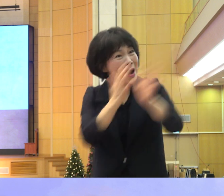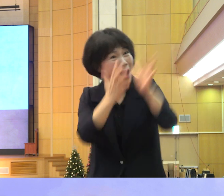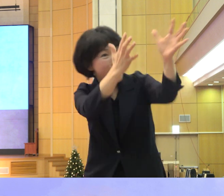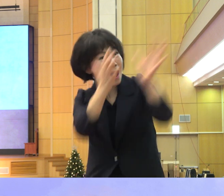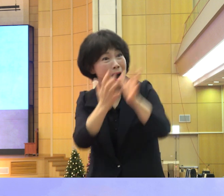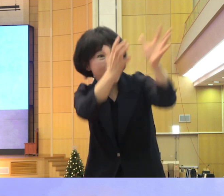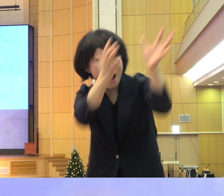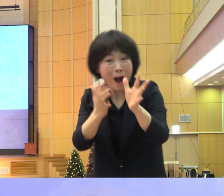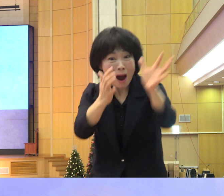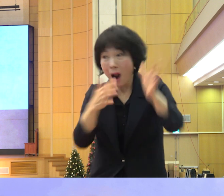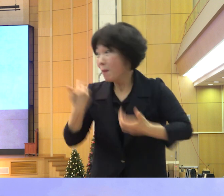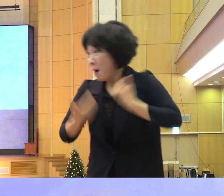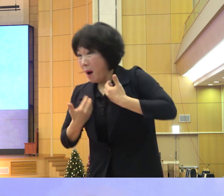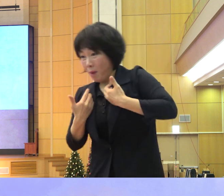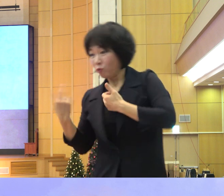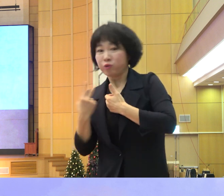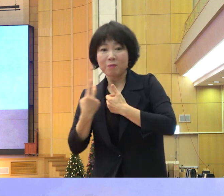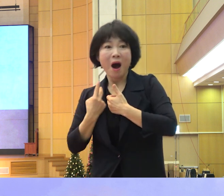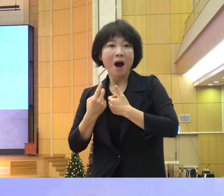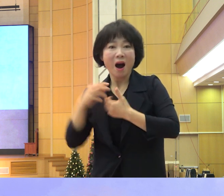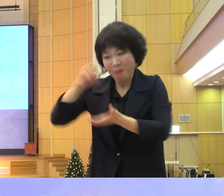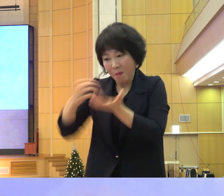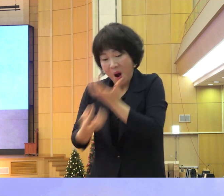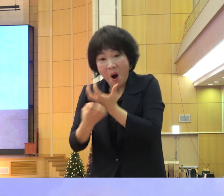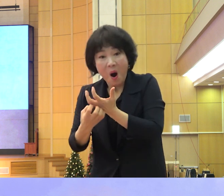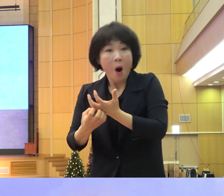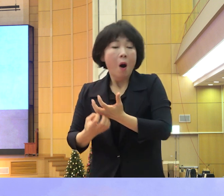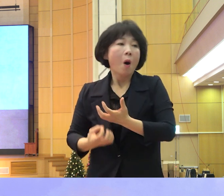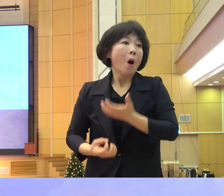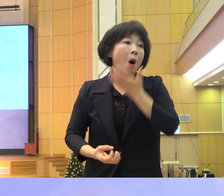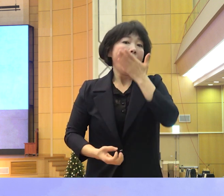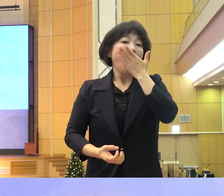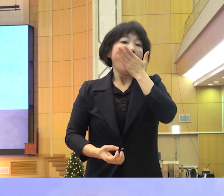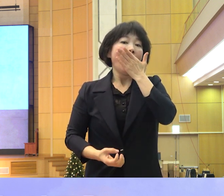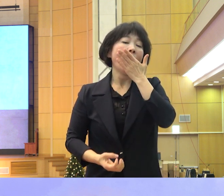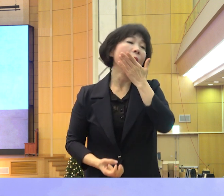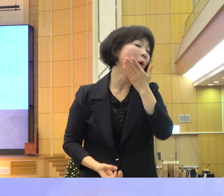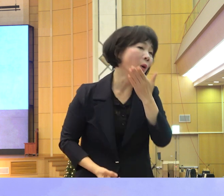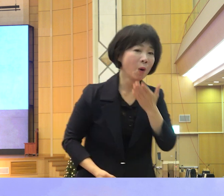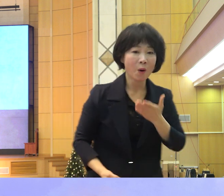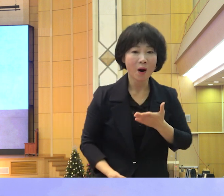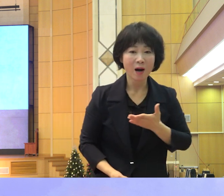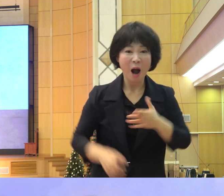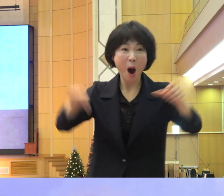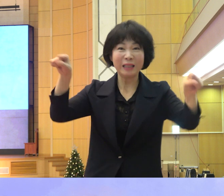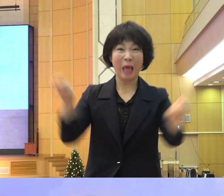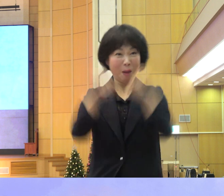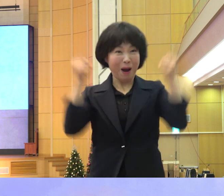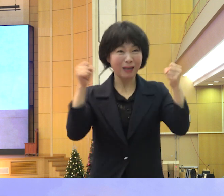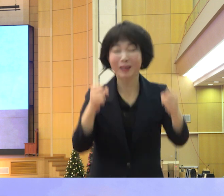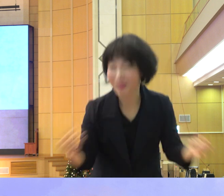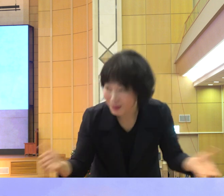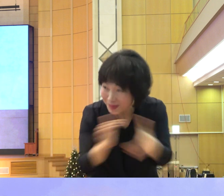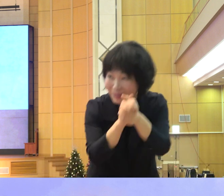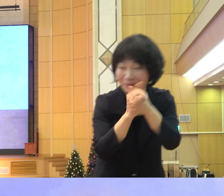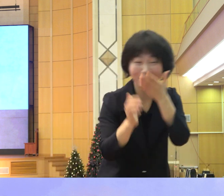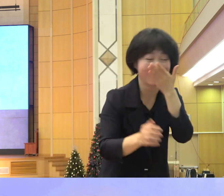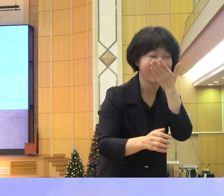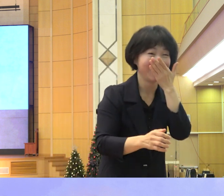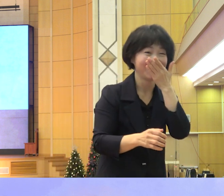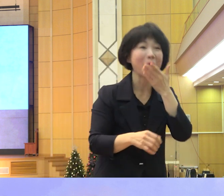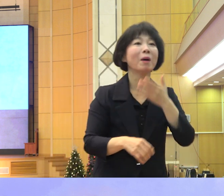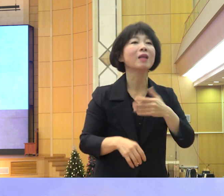그냥, 아이고 목사님 말씀 듣고 은혜 너무 많이 받았다고 그냥 박스에다 찐빵! 만두 그냥